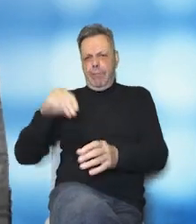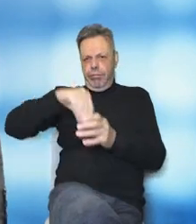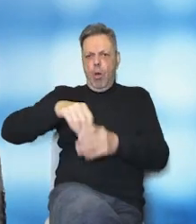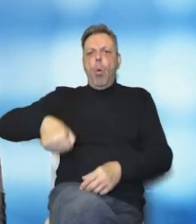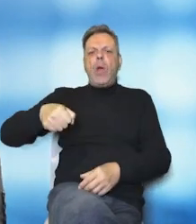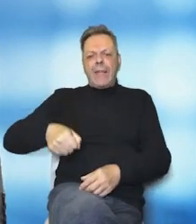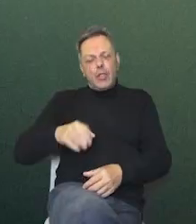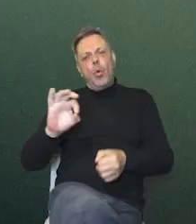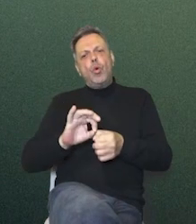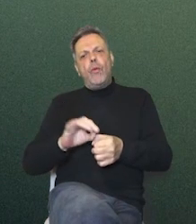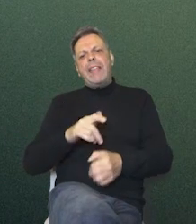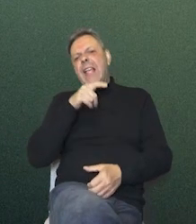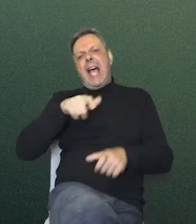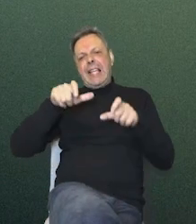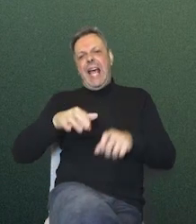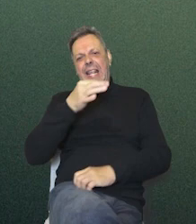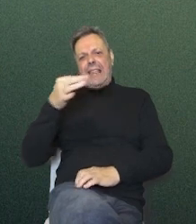dane.